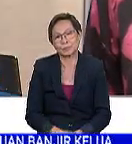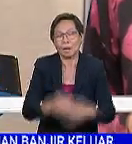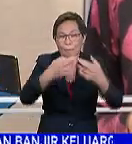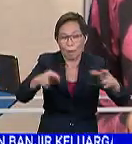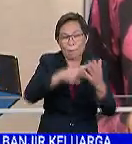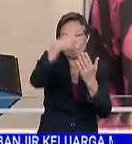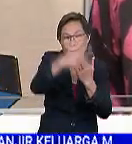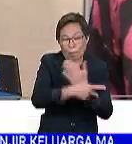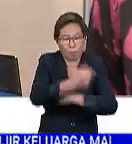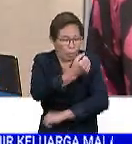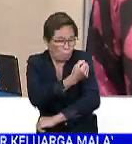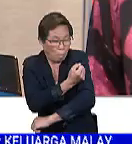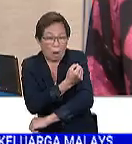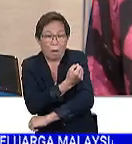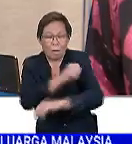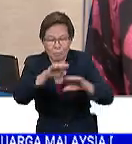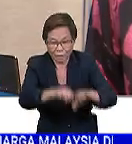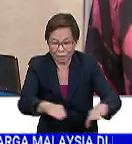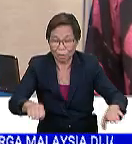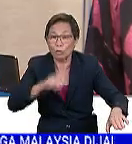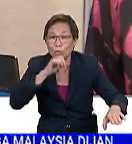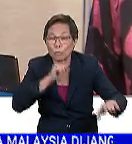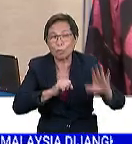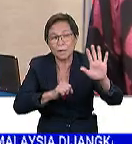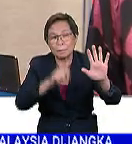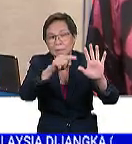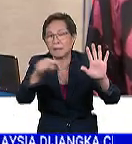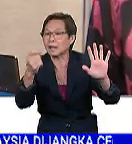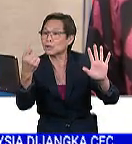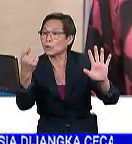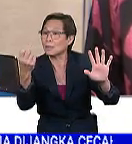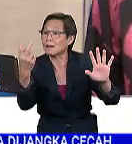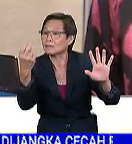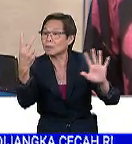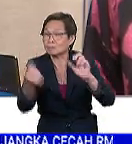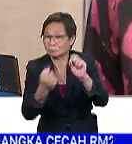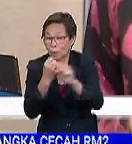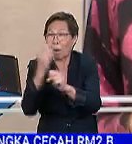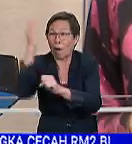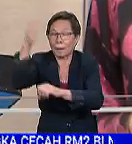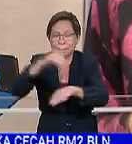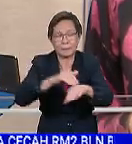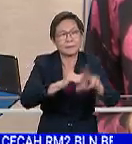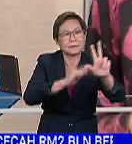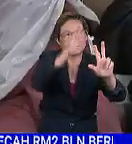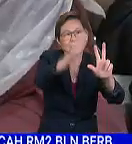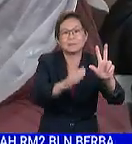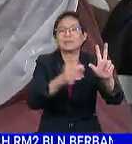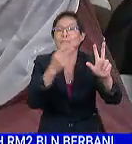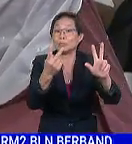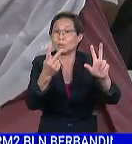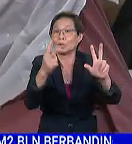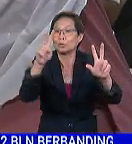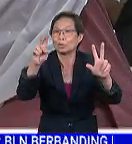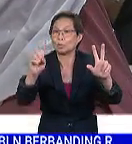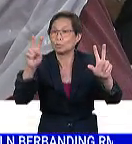Pelancaran program pemberian vaksinasi kanak-kanak usia 5 hingga 12 tahun akan diadakan pada 3 Februari